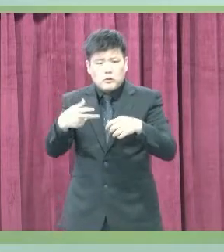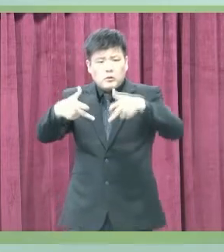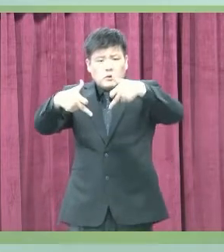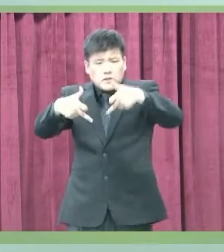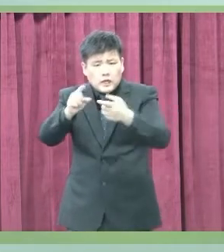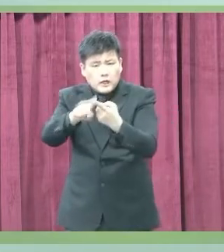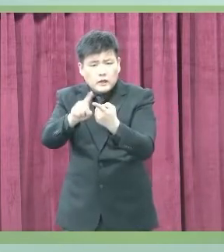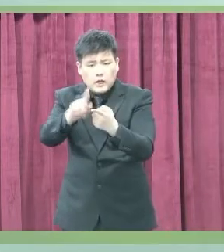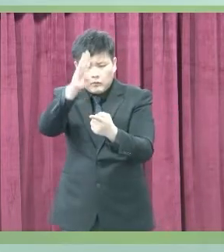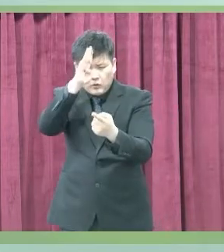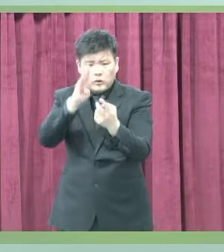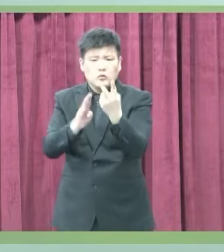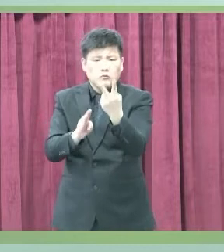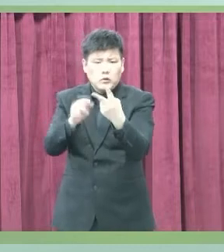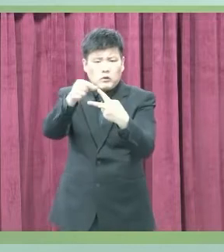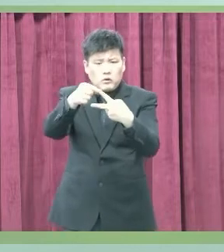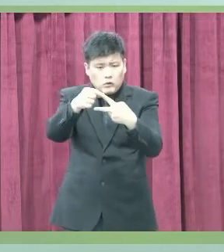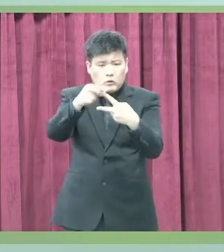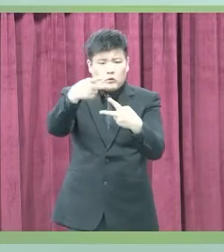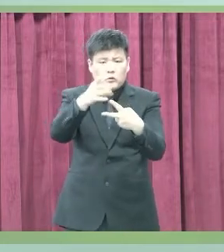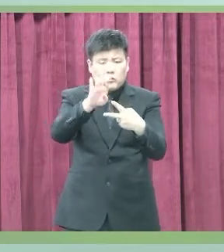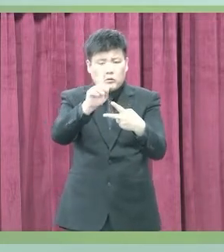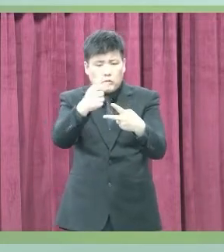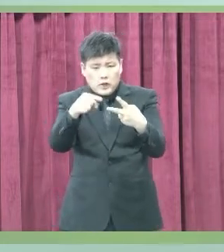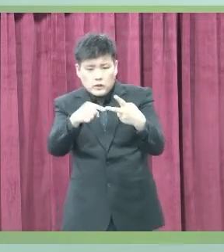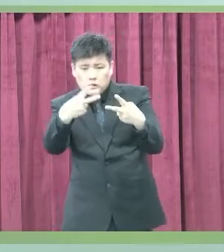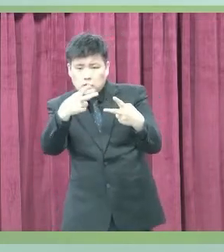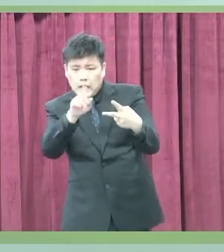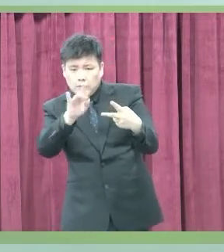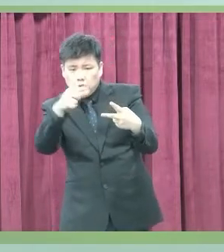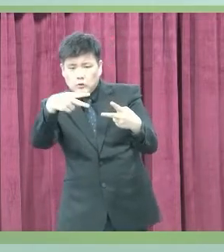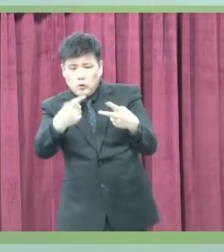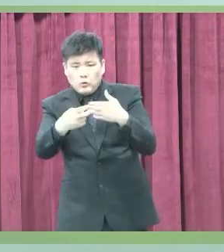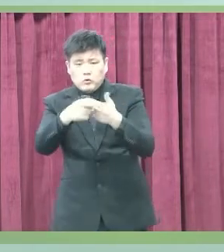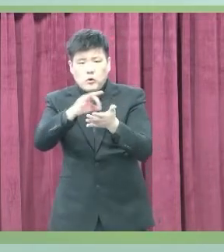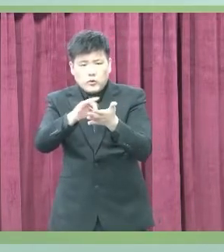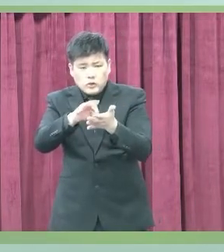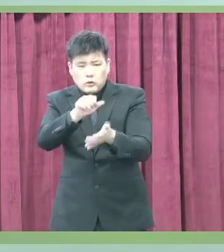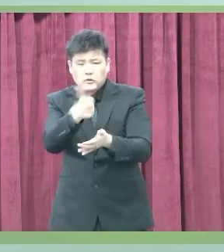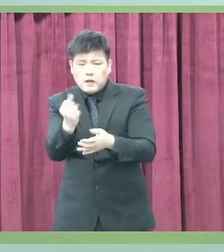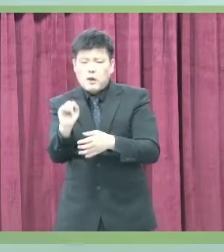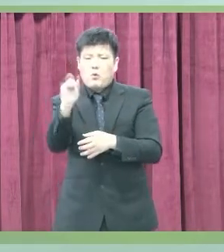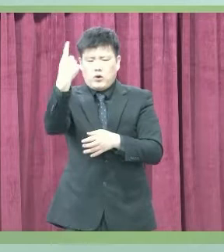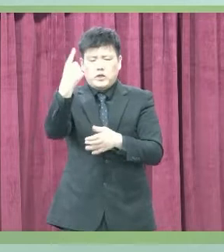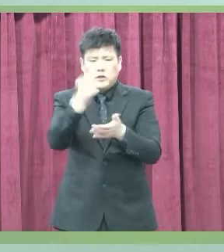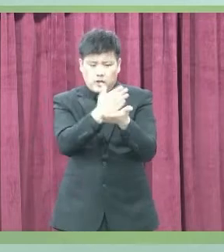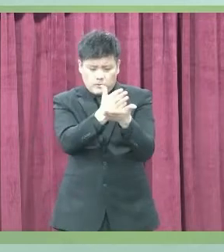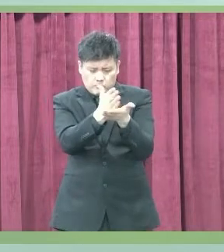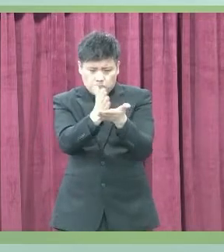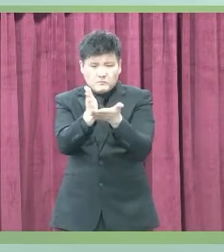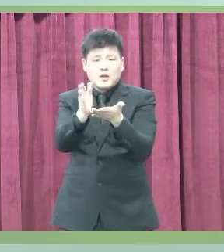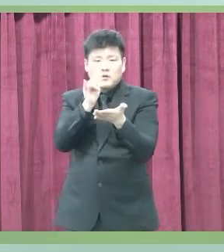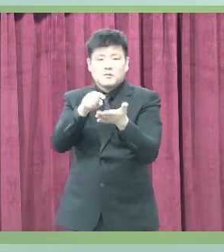2가지가 있는데 동반질환과 다빈도 질환, 의료 이용, 그 다음에 사망 원인 이렇게 나눠져 있습니다. 그래서